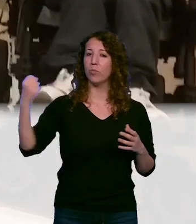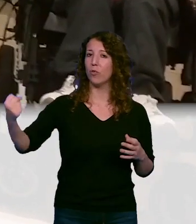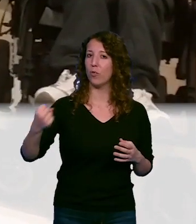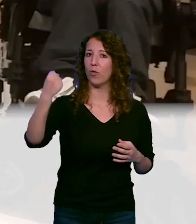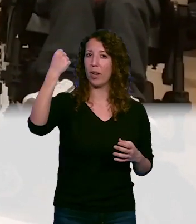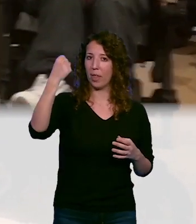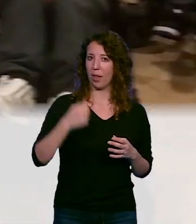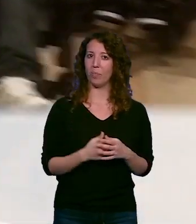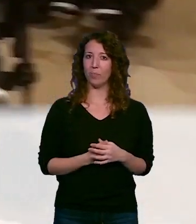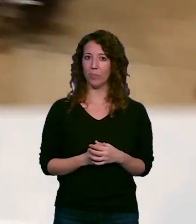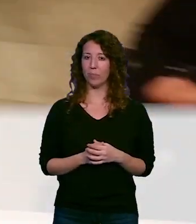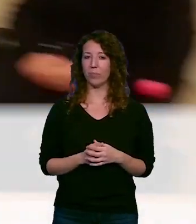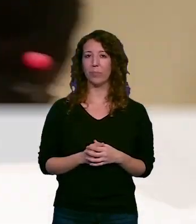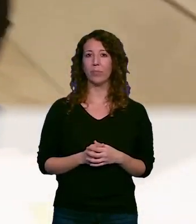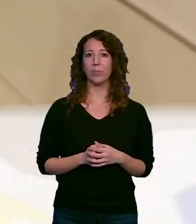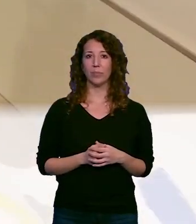¡Fuerza!